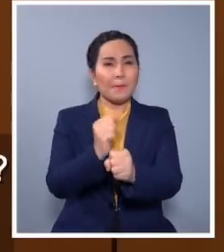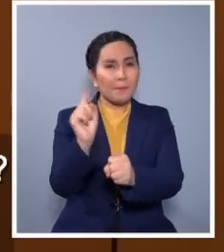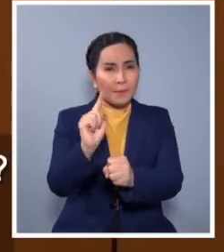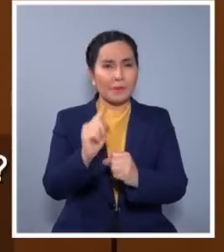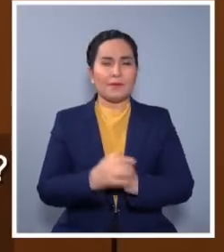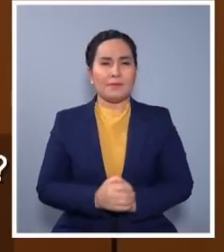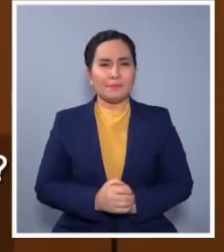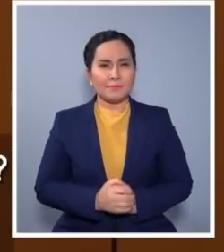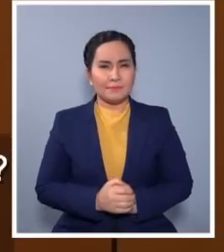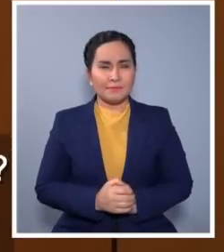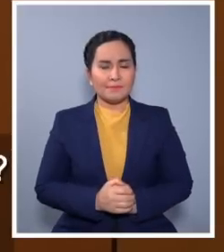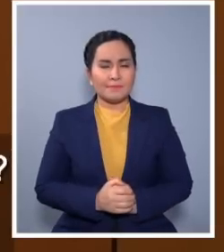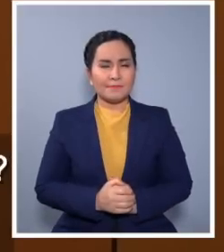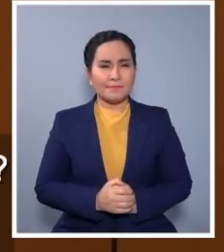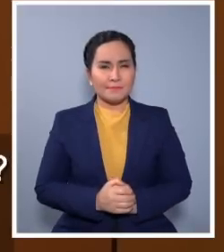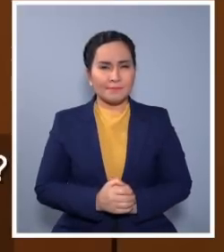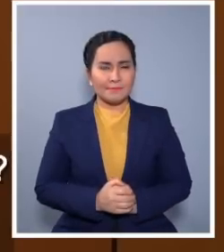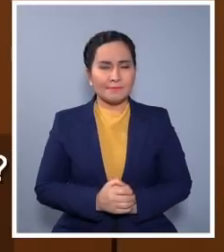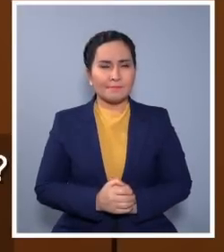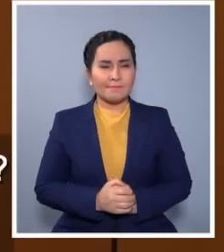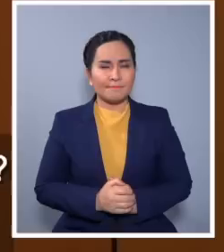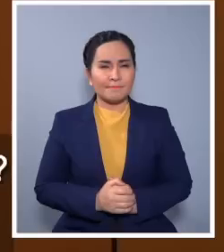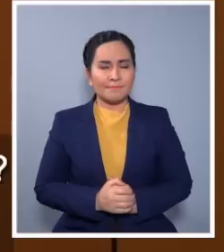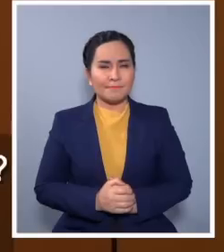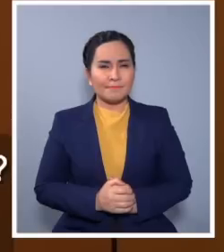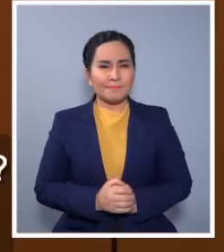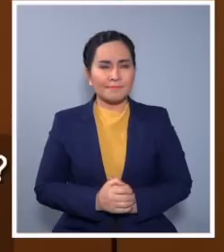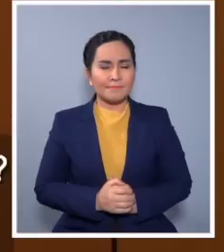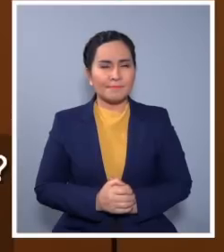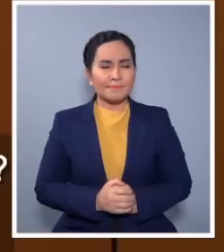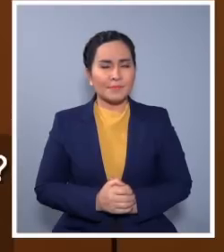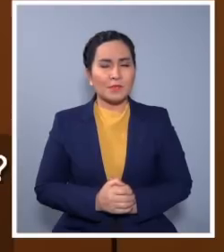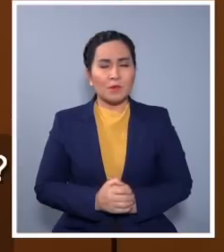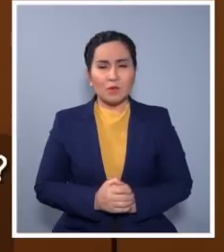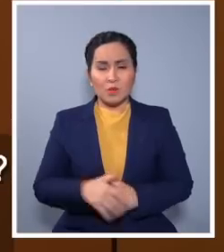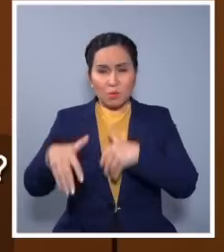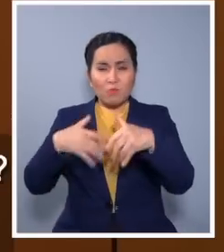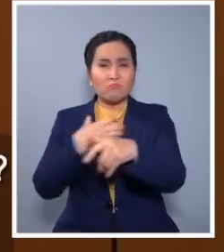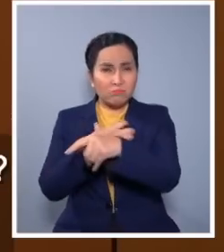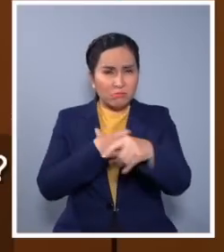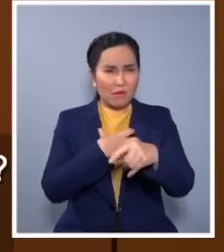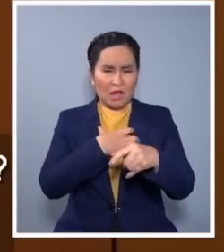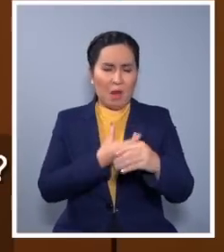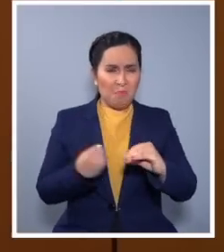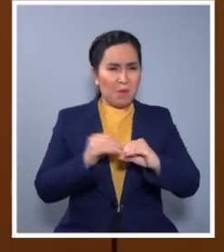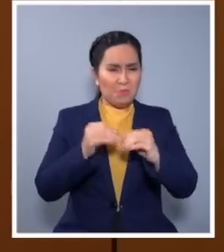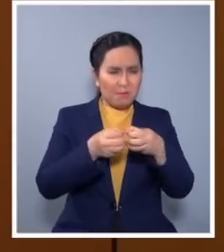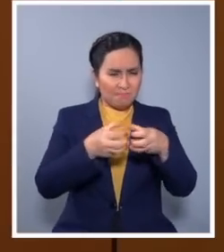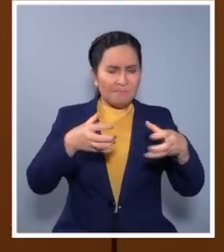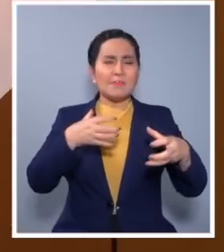ที่เราจะสามารถรองรับความต้องการของเยาวชนที่เข้าร่วมโครงการให้